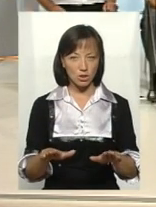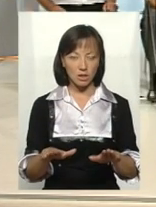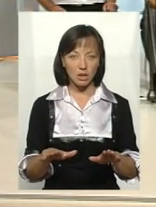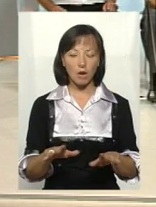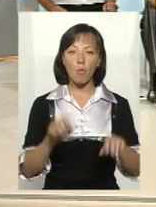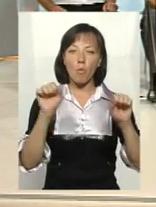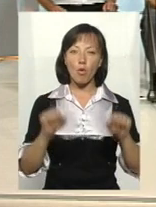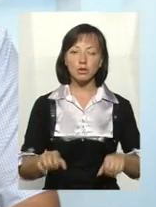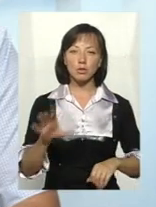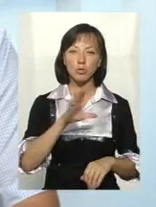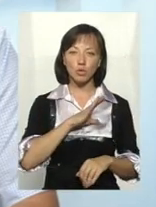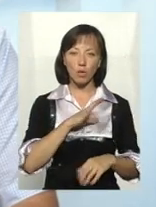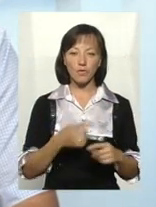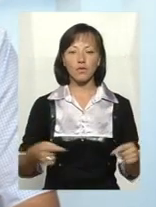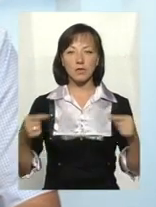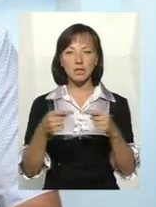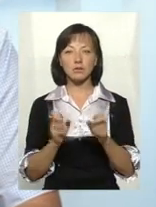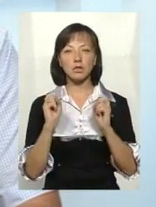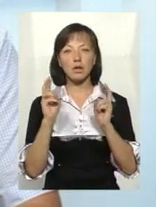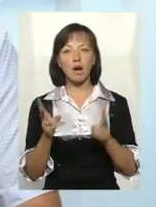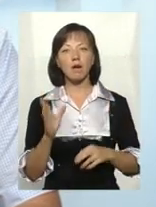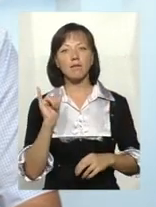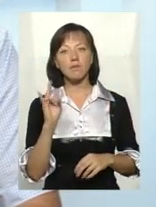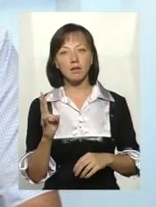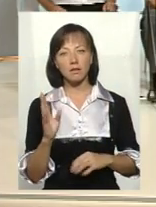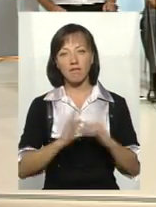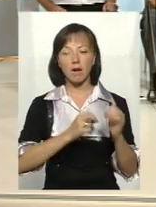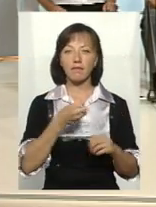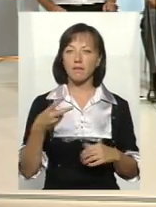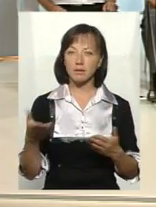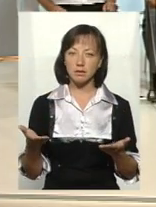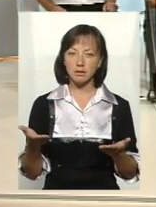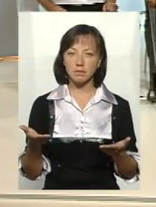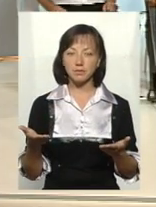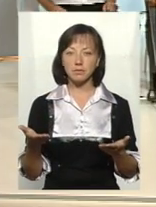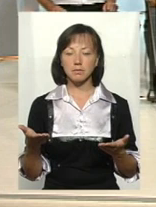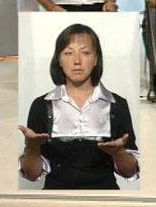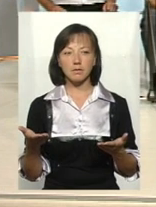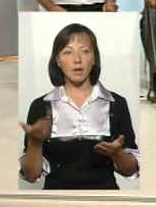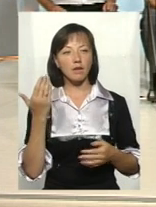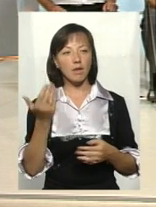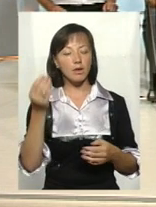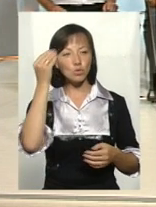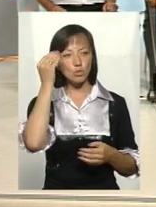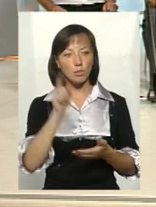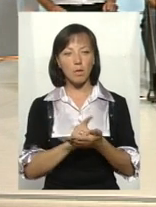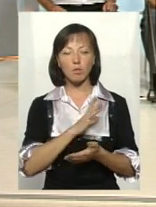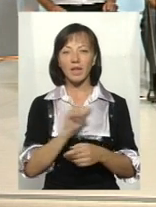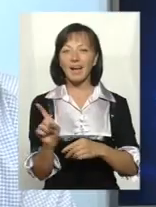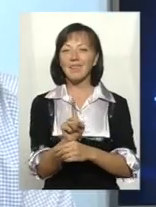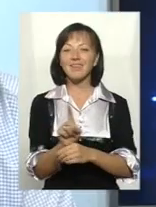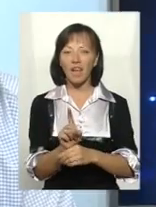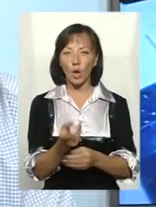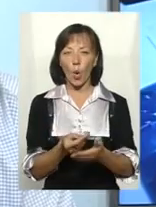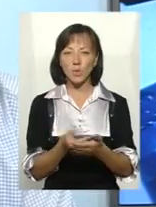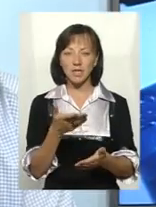би можна було визначити, наскільки він фахівець, і які, на вашу думку, мали би бути критерії